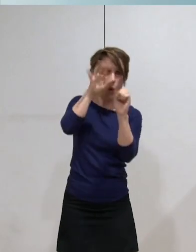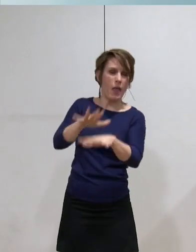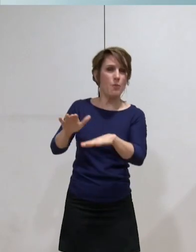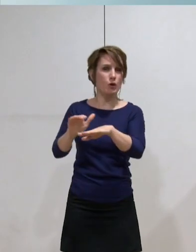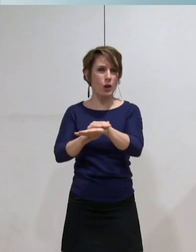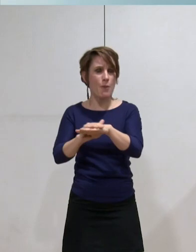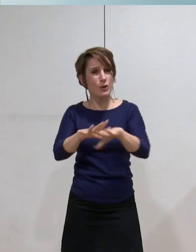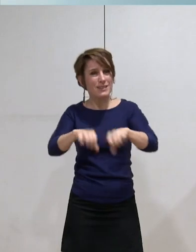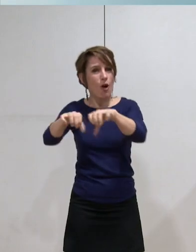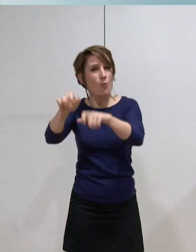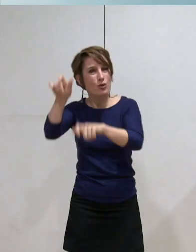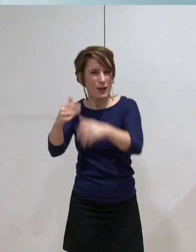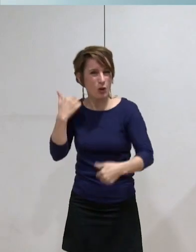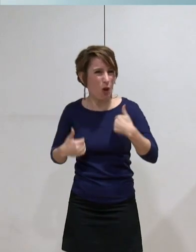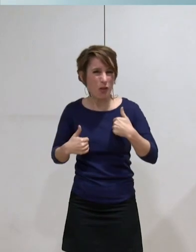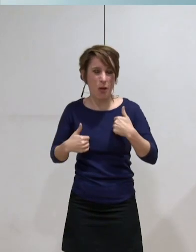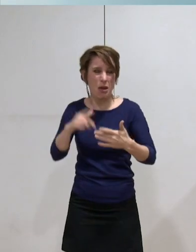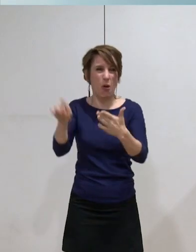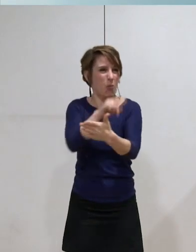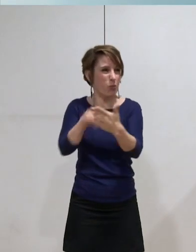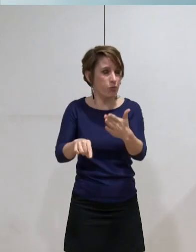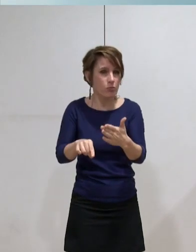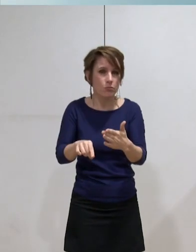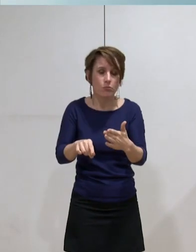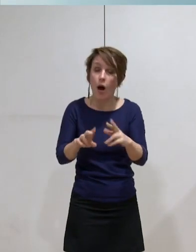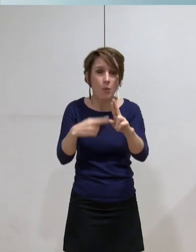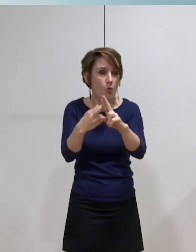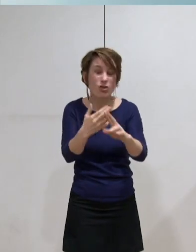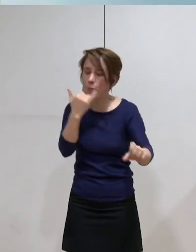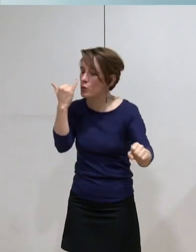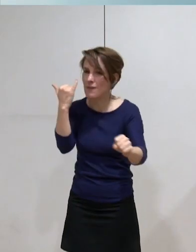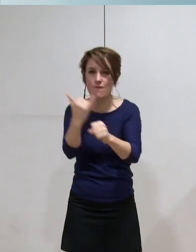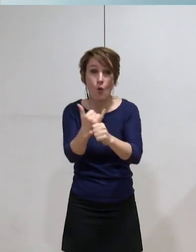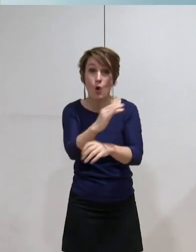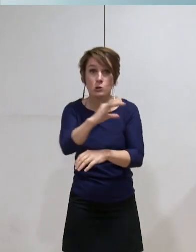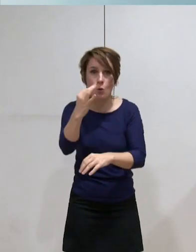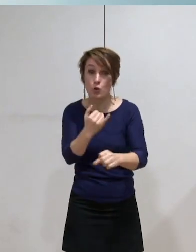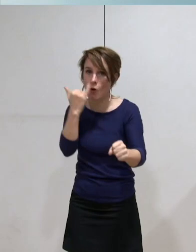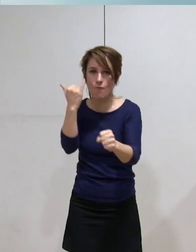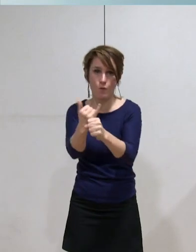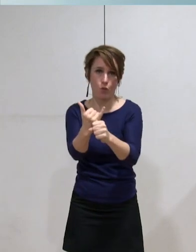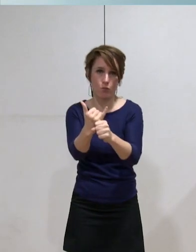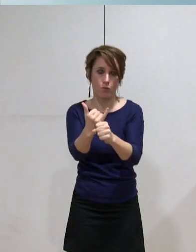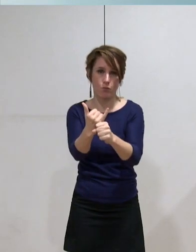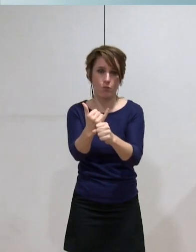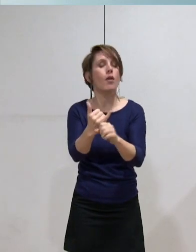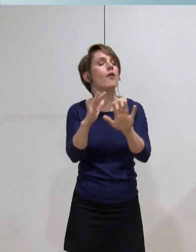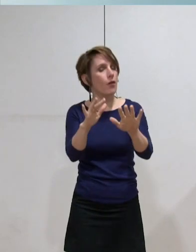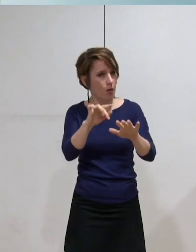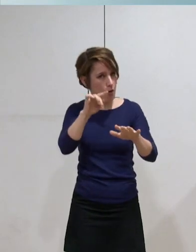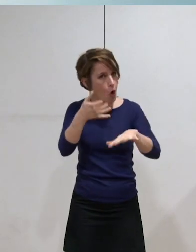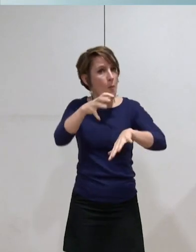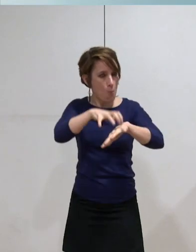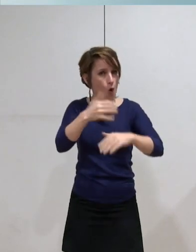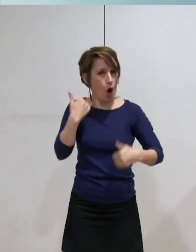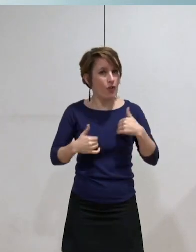l'emploi pour les personnes handicapées évidemment c'est absolument faux il y a eu une réorganisation certes du pôle